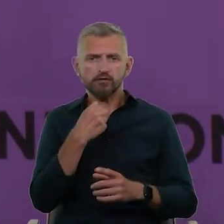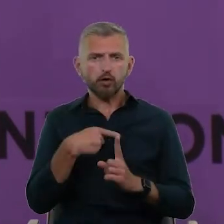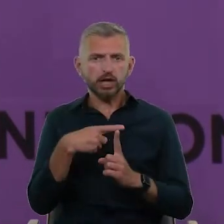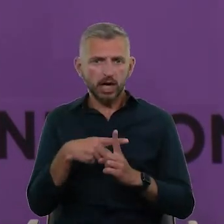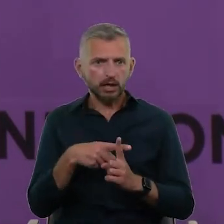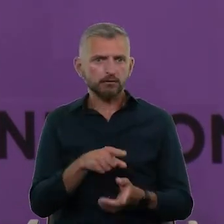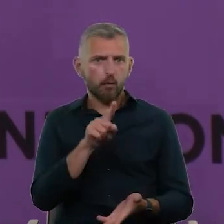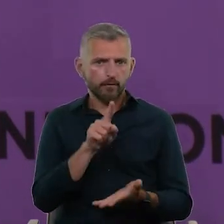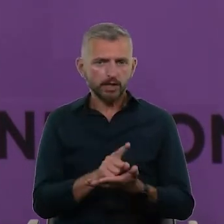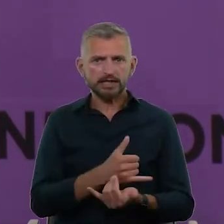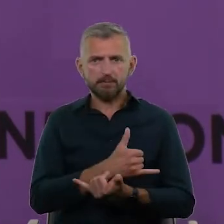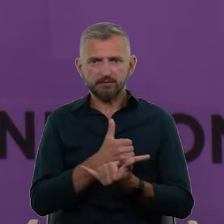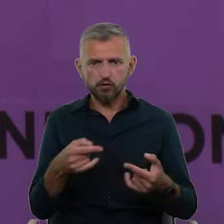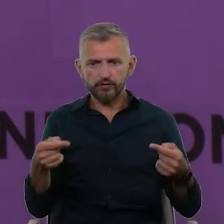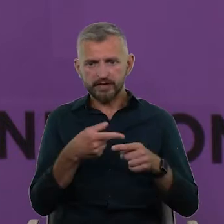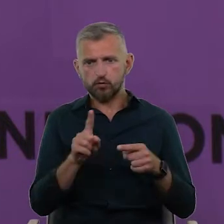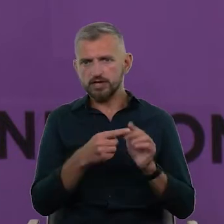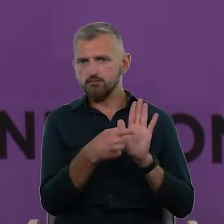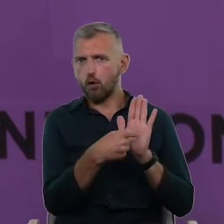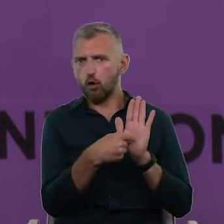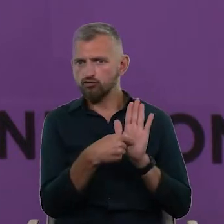повинен забезпечувати згідно цих положень